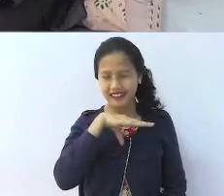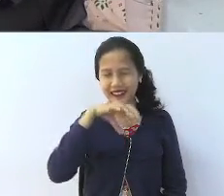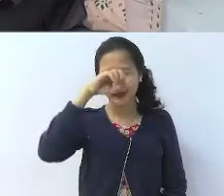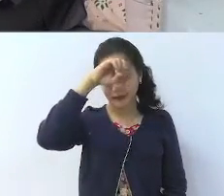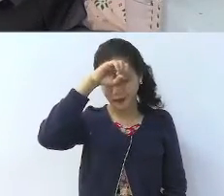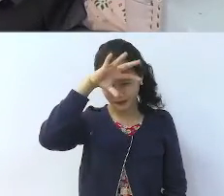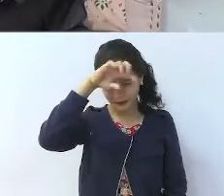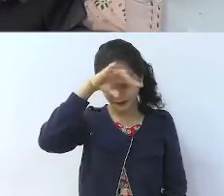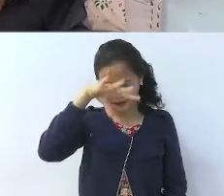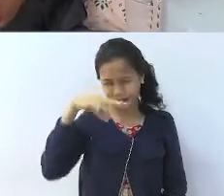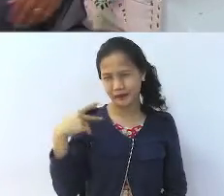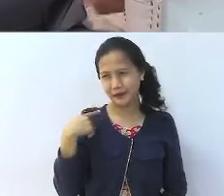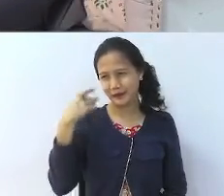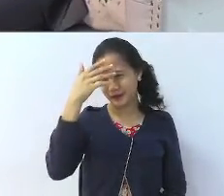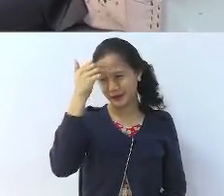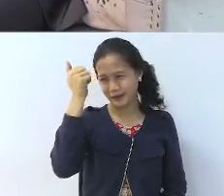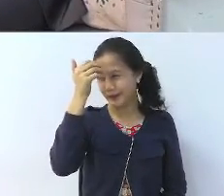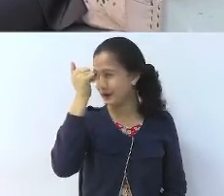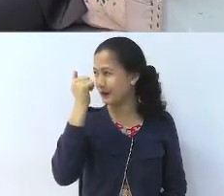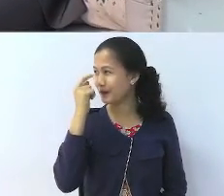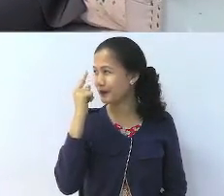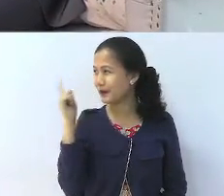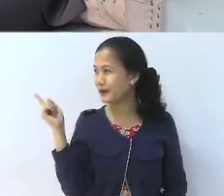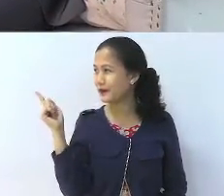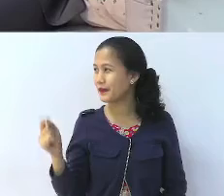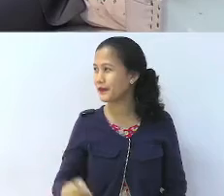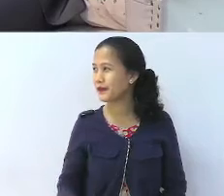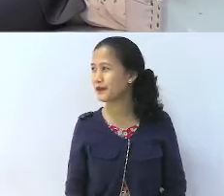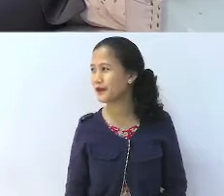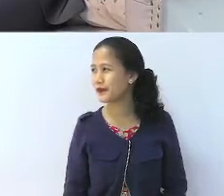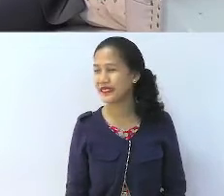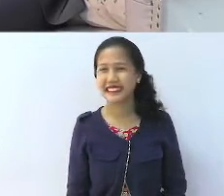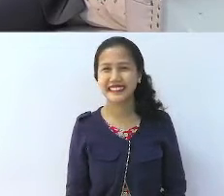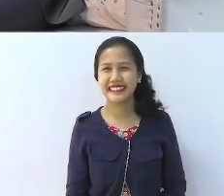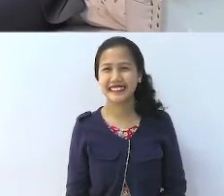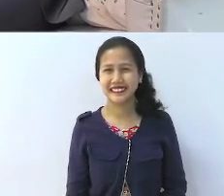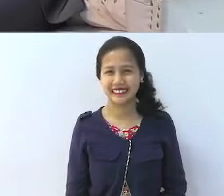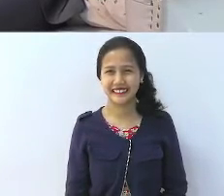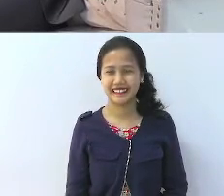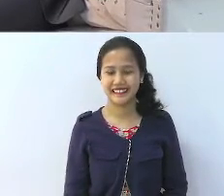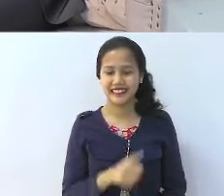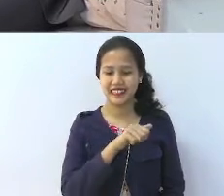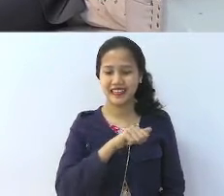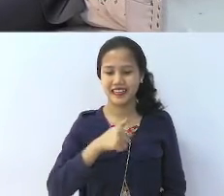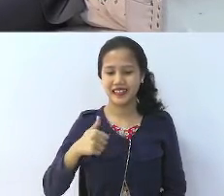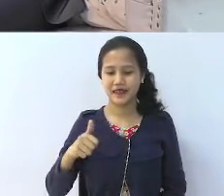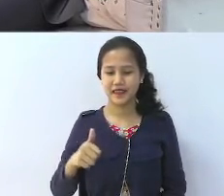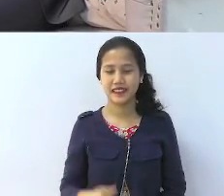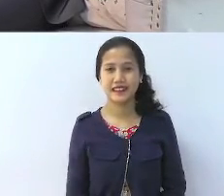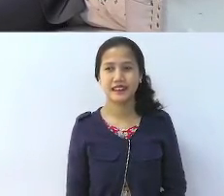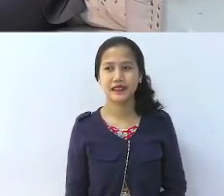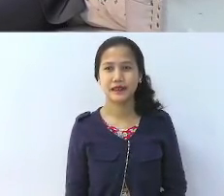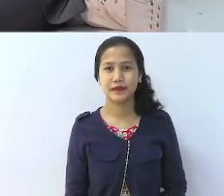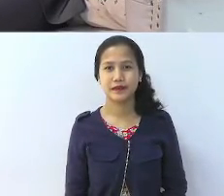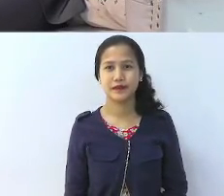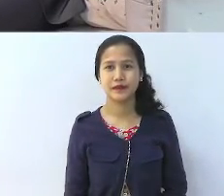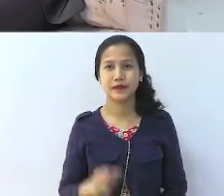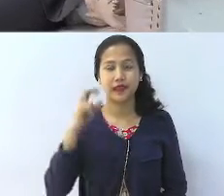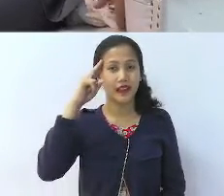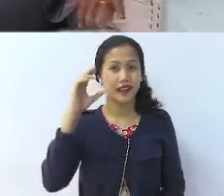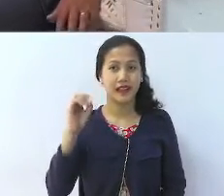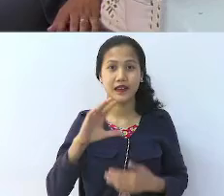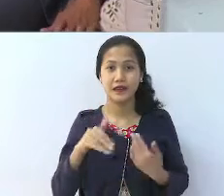Sino pa? Oh, sige, binabati ko rin ang mga taga... ang mga... ano tawag dito?